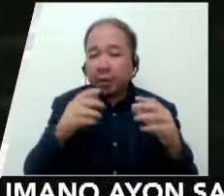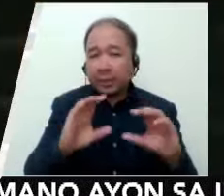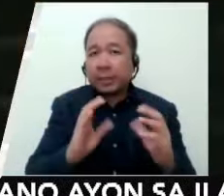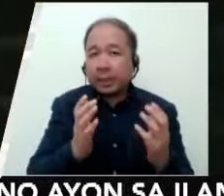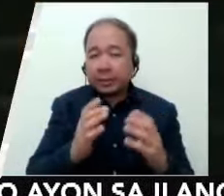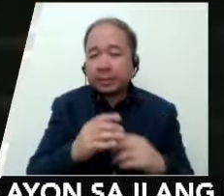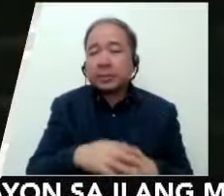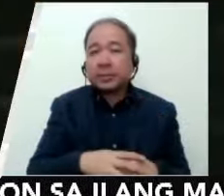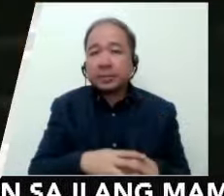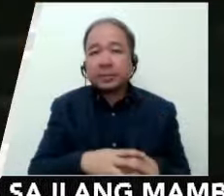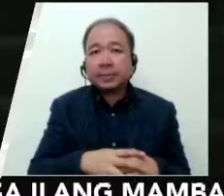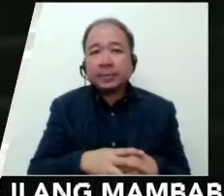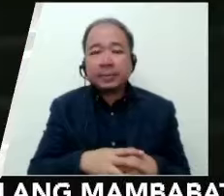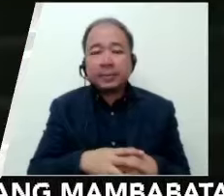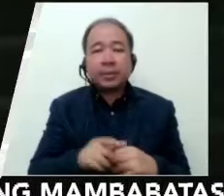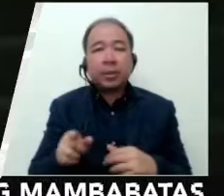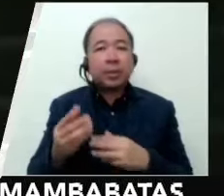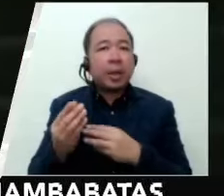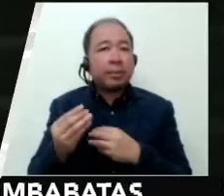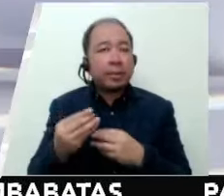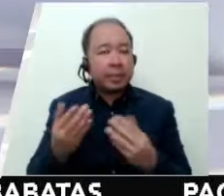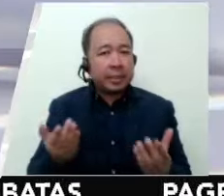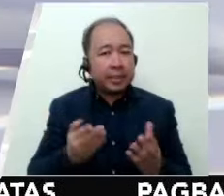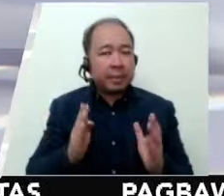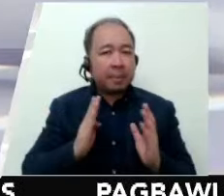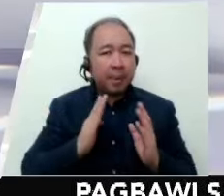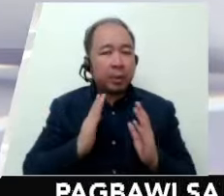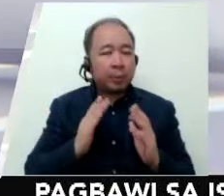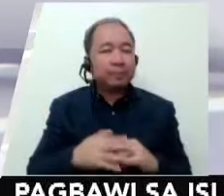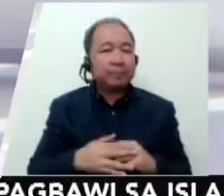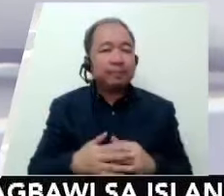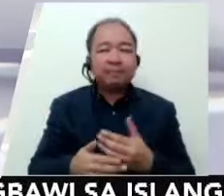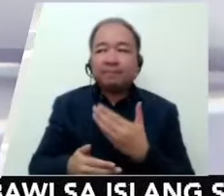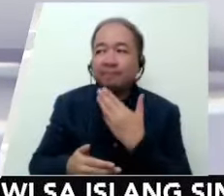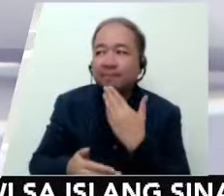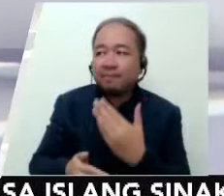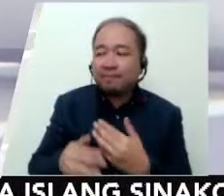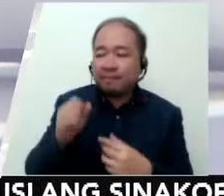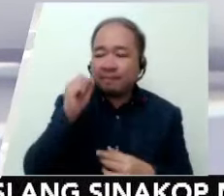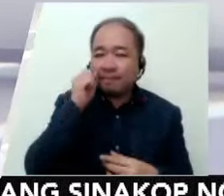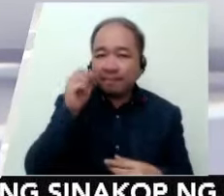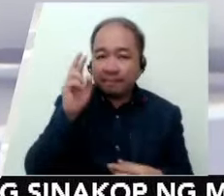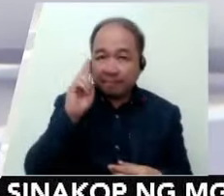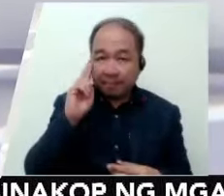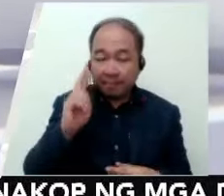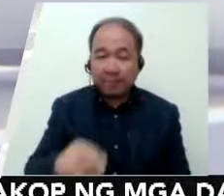muna latest mula nga dito sa Baguio City. Emil. Maraming salamat, Salima Refran.